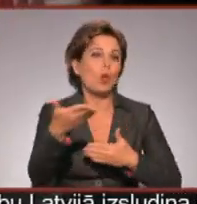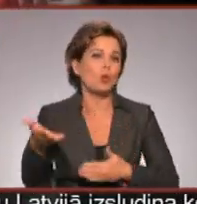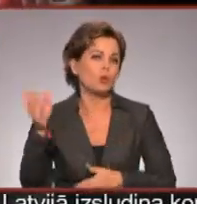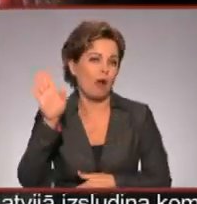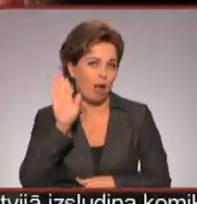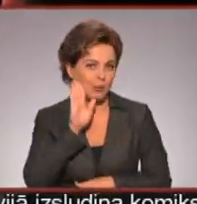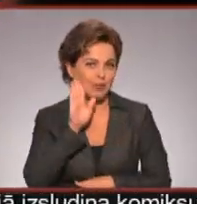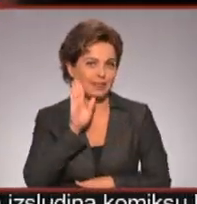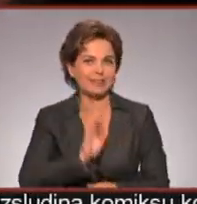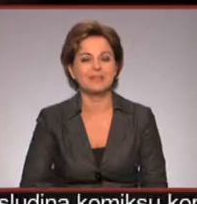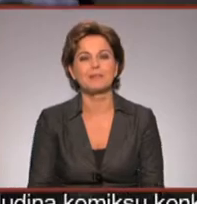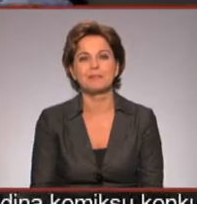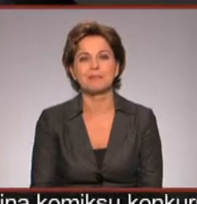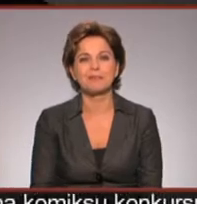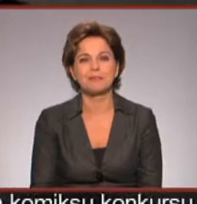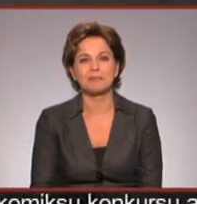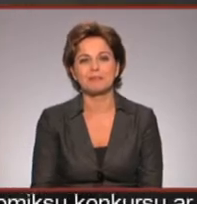klausīties.